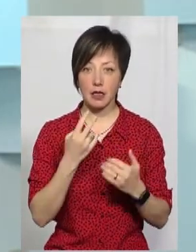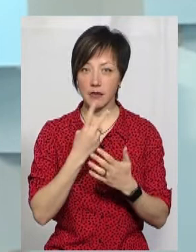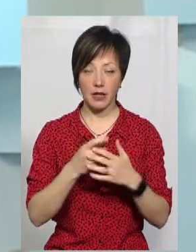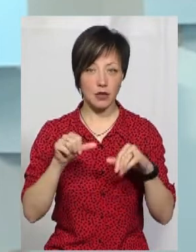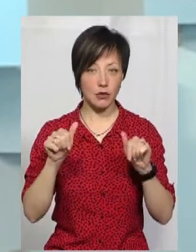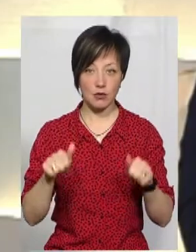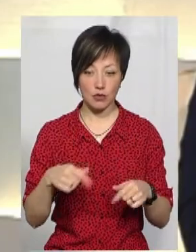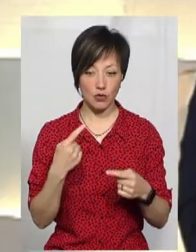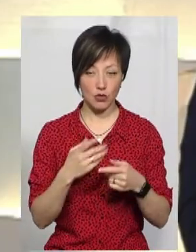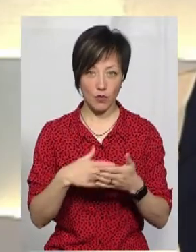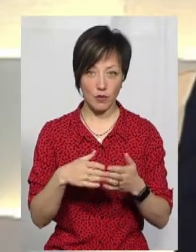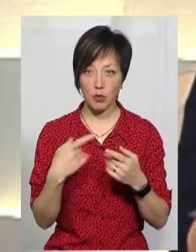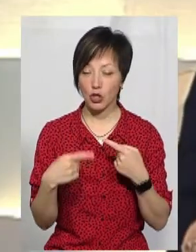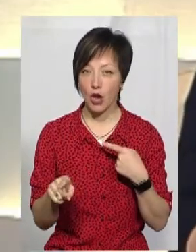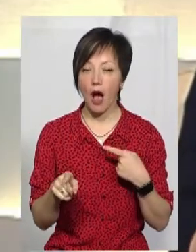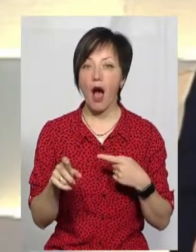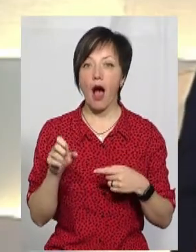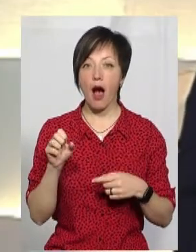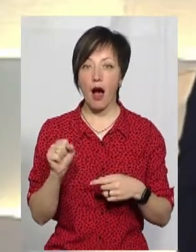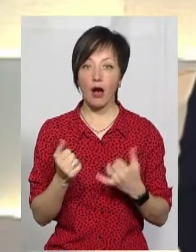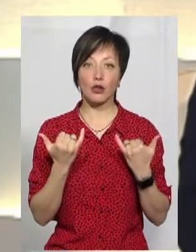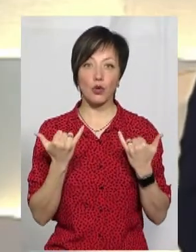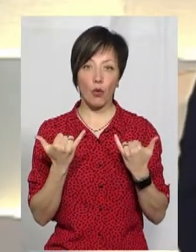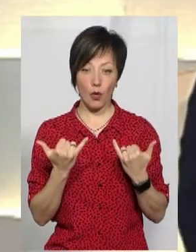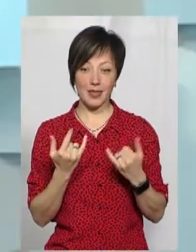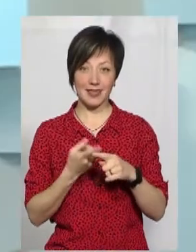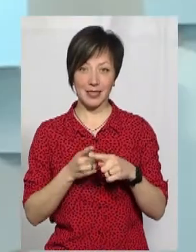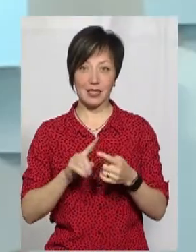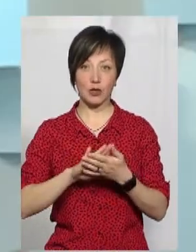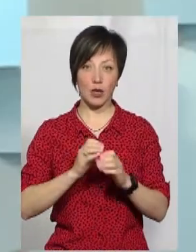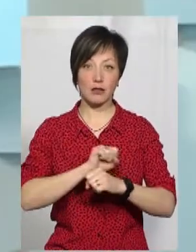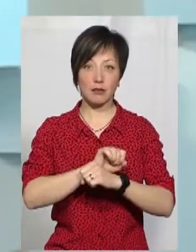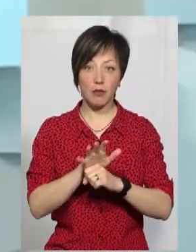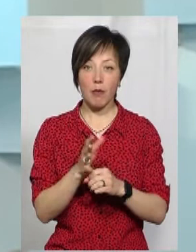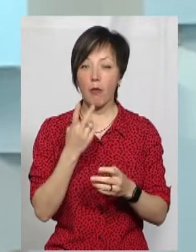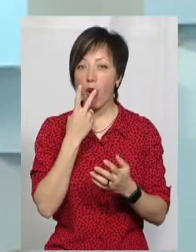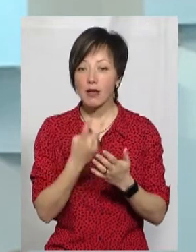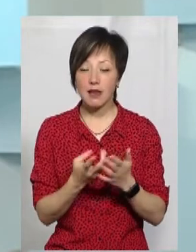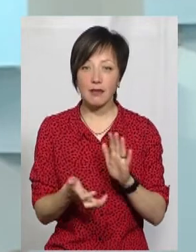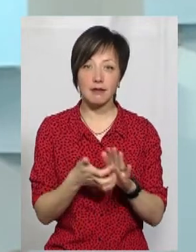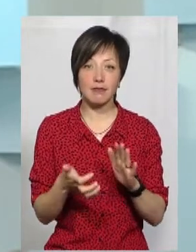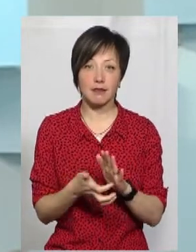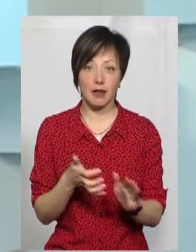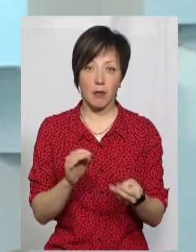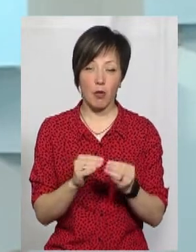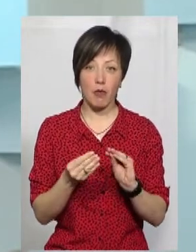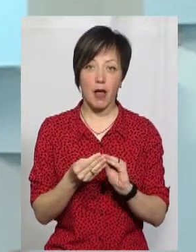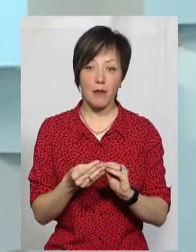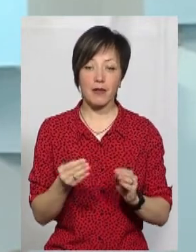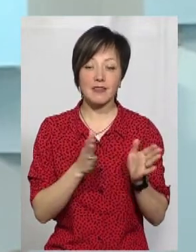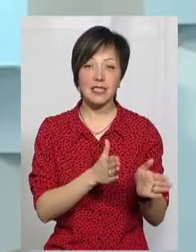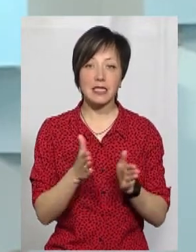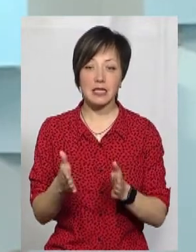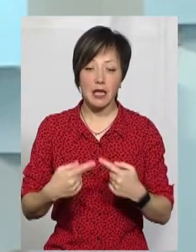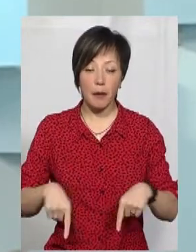в 14-му році. На сьогодні ситуація з коронавірусом показала всі ті вади, які є в системі медичної на території Хмельницької